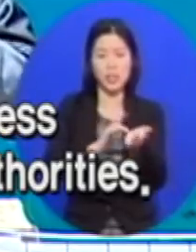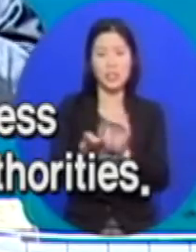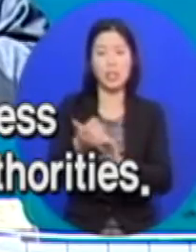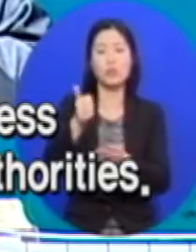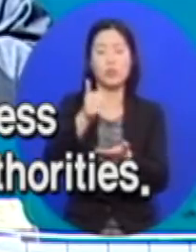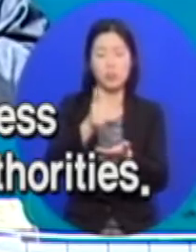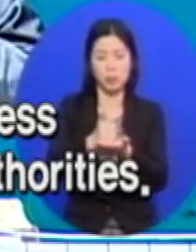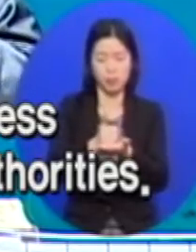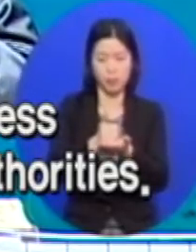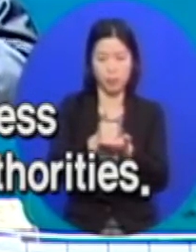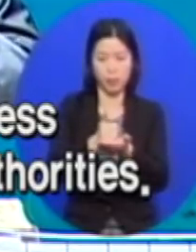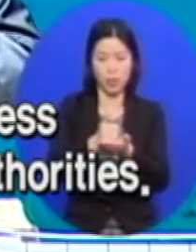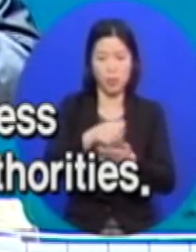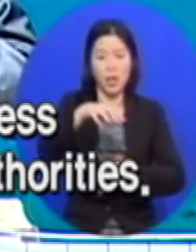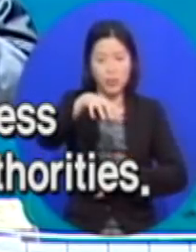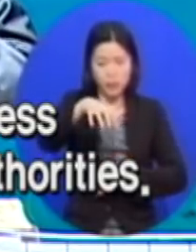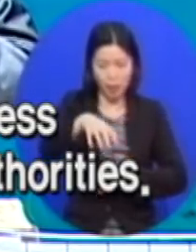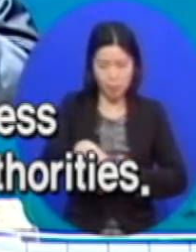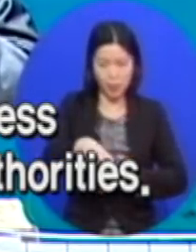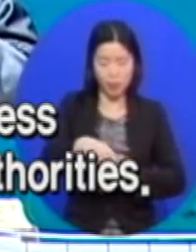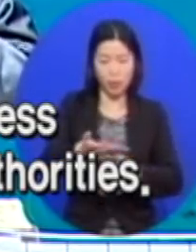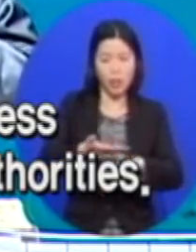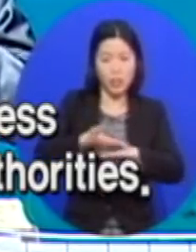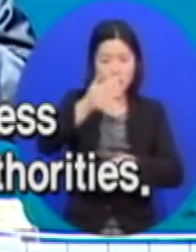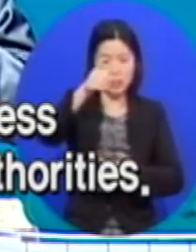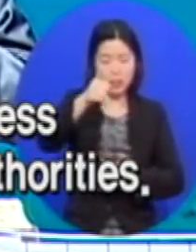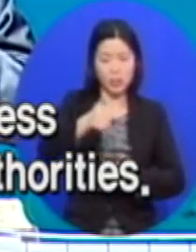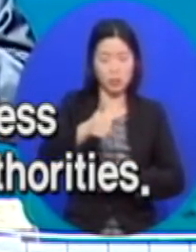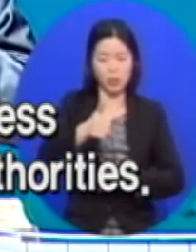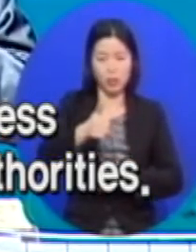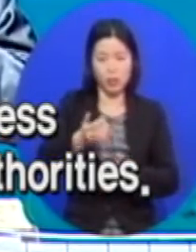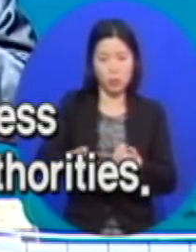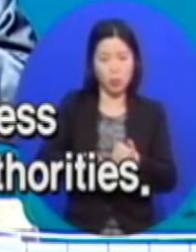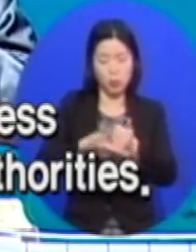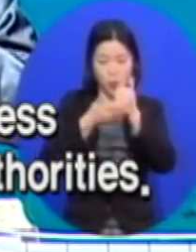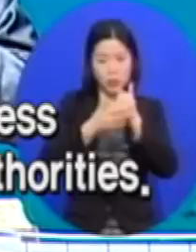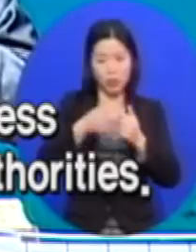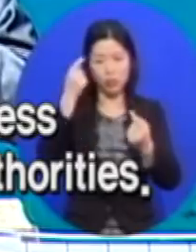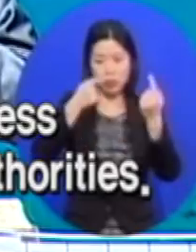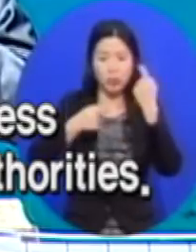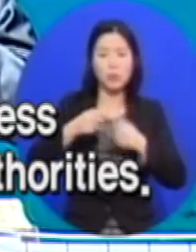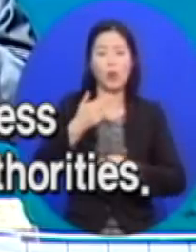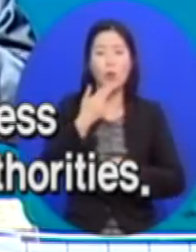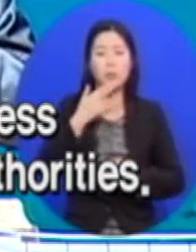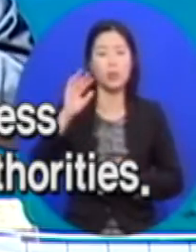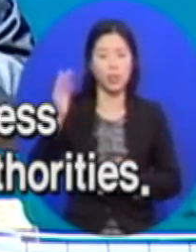앞에서 상전 에게 순종하는 데 흠이 없어야 한다는 거예요